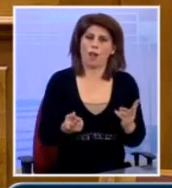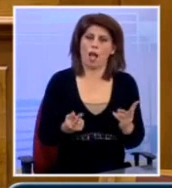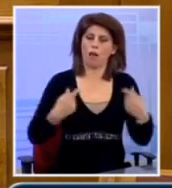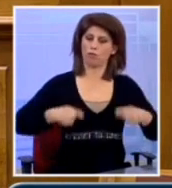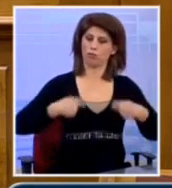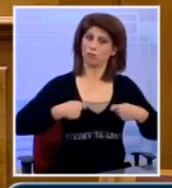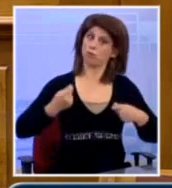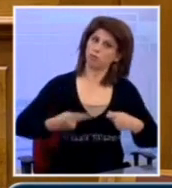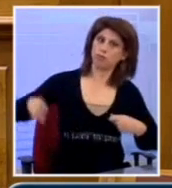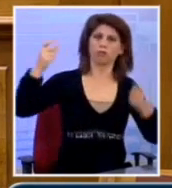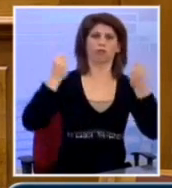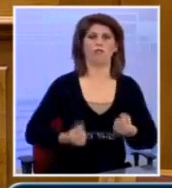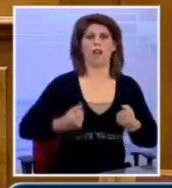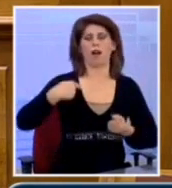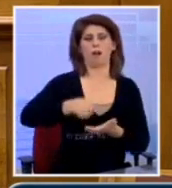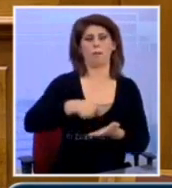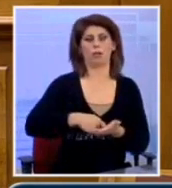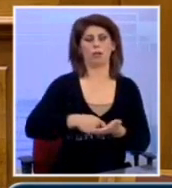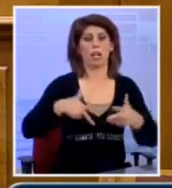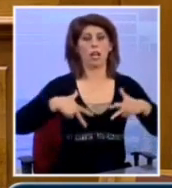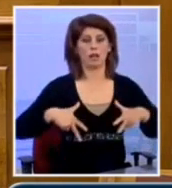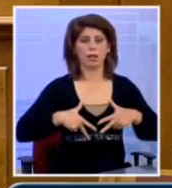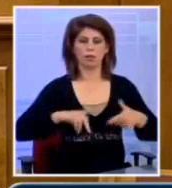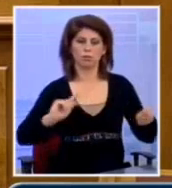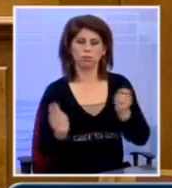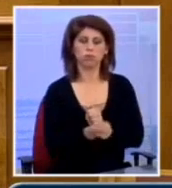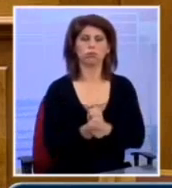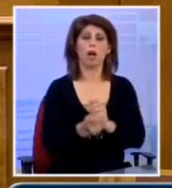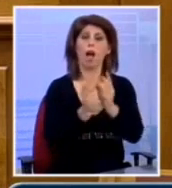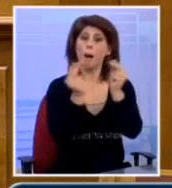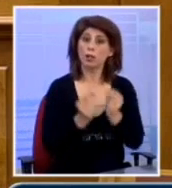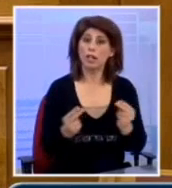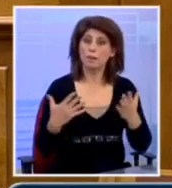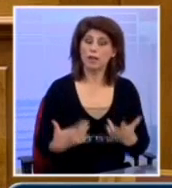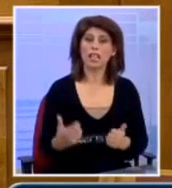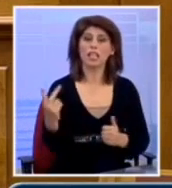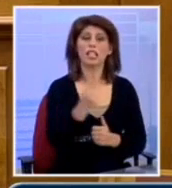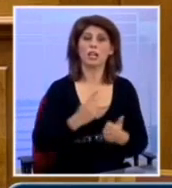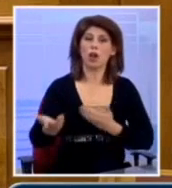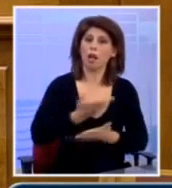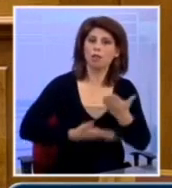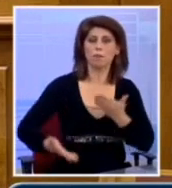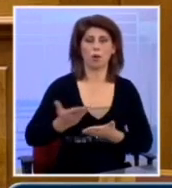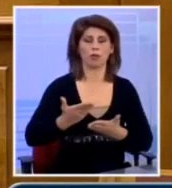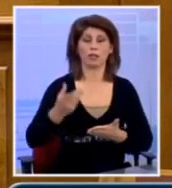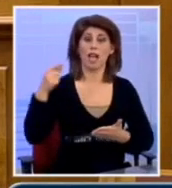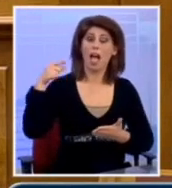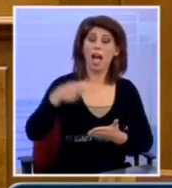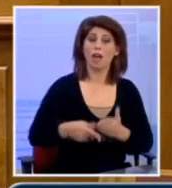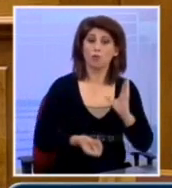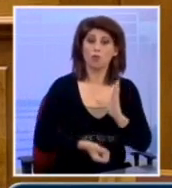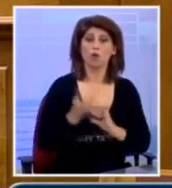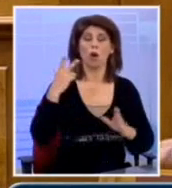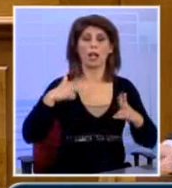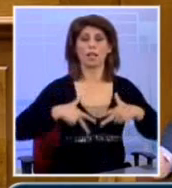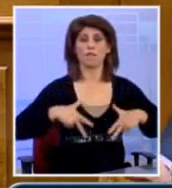κράτους αποτελεσματικού και κοινωνικά ανταποδοτικού. Η νέα κυβέρνηση